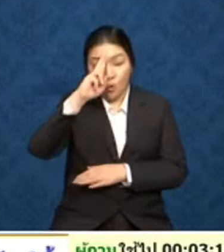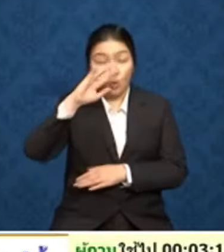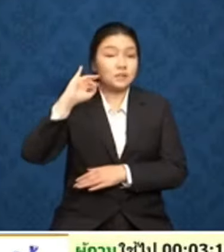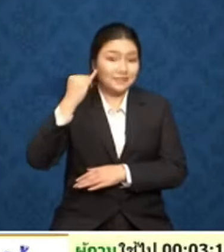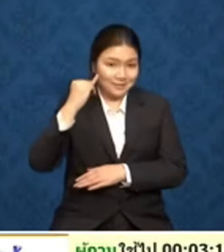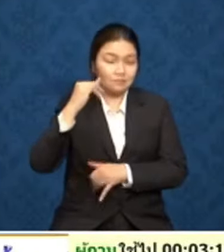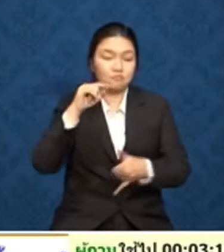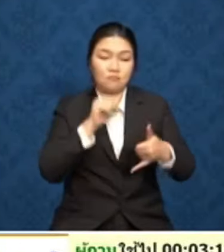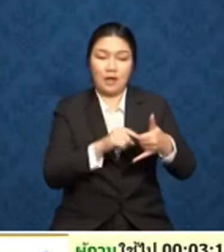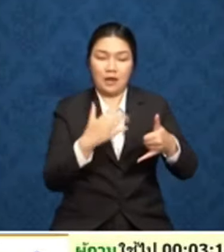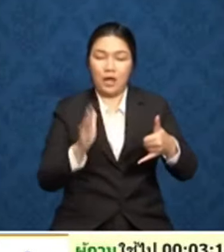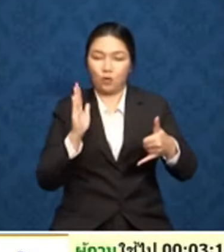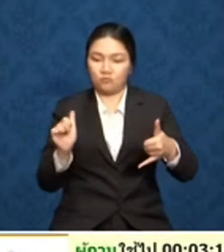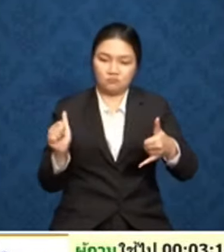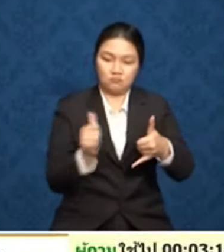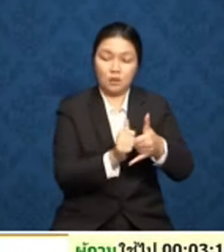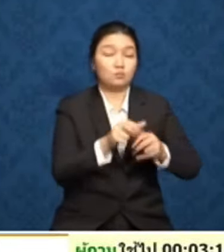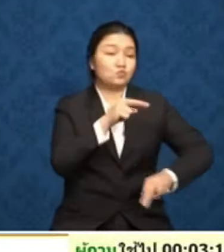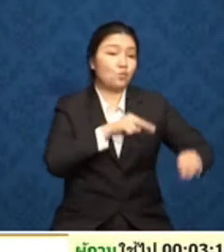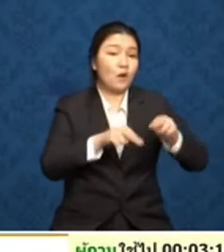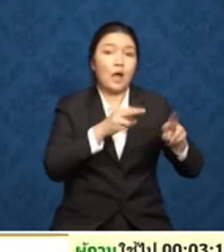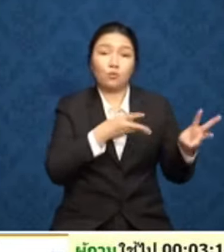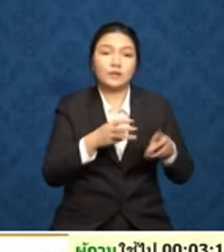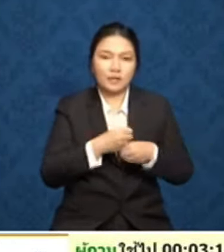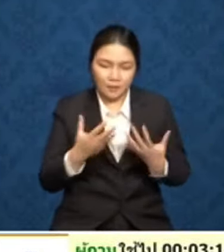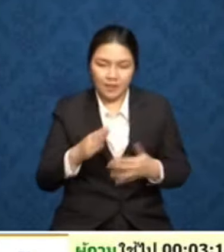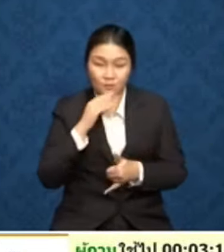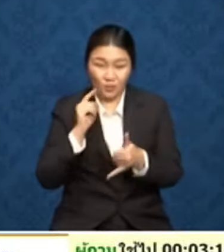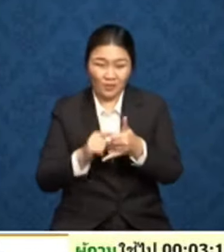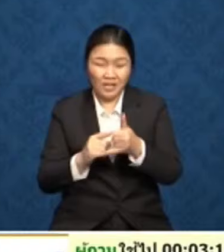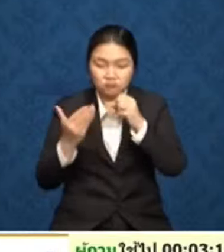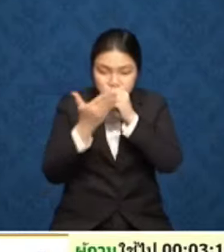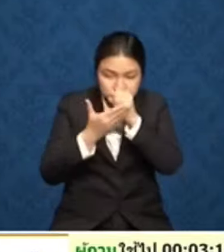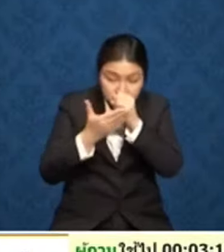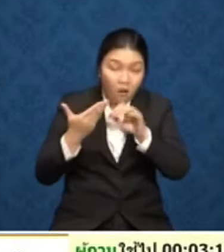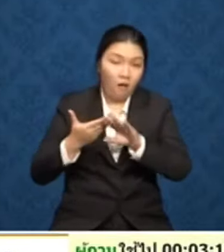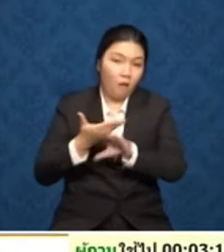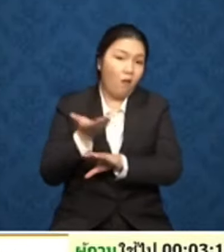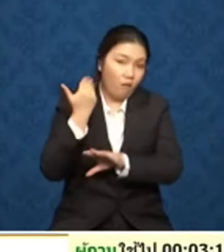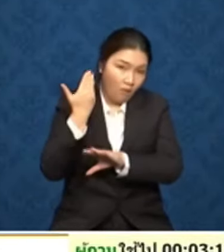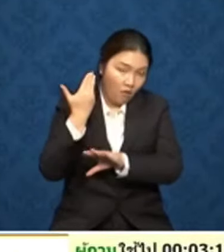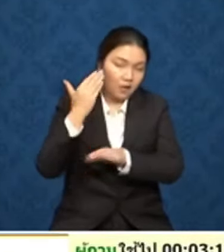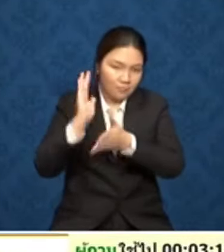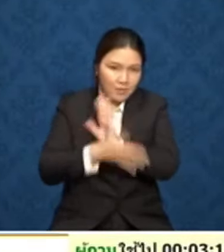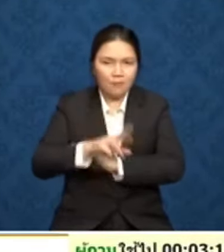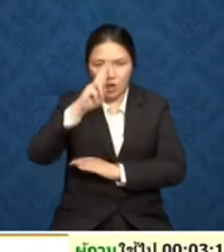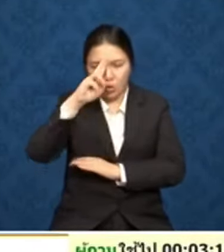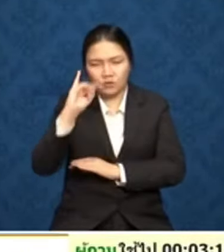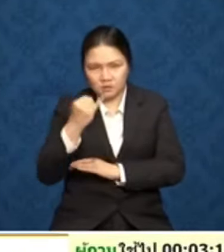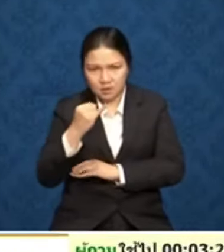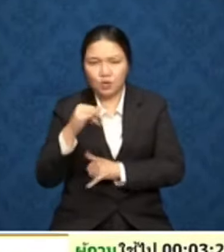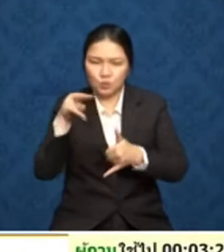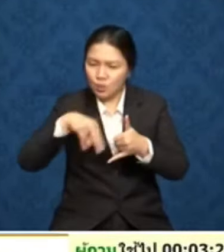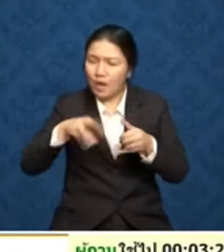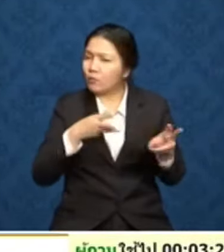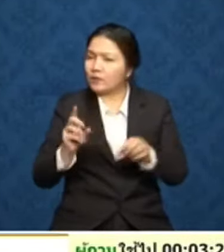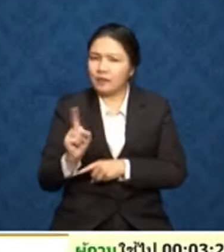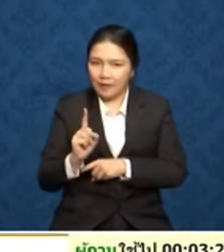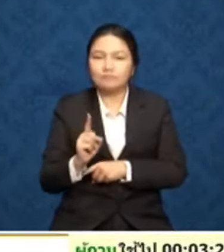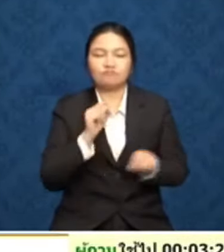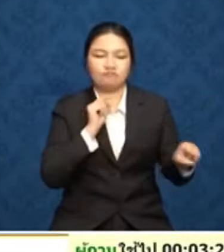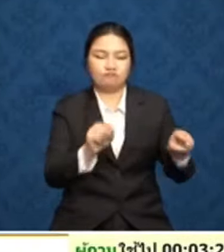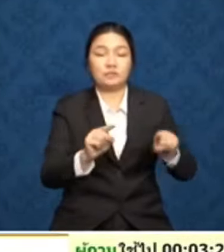ากยาเสพติดในคู่มือเนี่ยก็อาจจะบอกนะคะคร่าวๆว่าควรจะรักษาเนี่ยอย่างน้อย1ปีแล้วก็หลังจากรัก